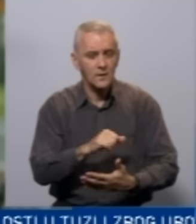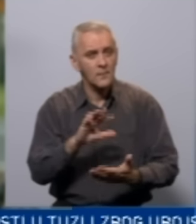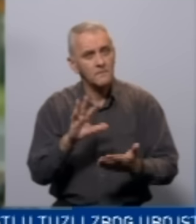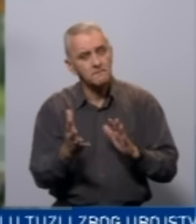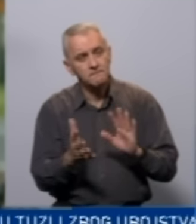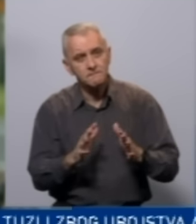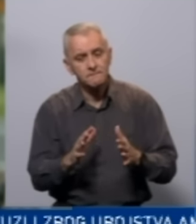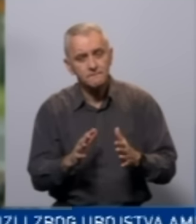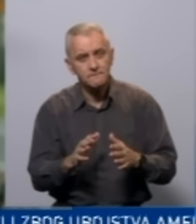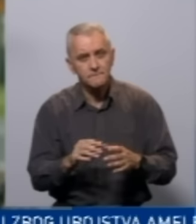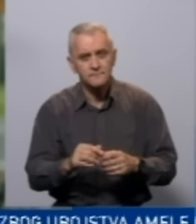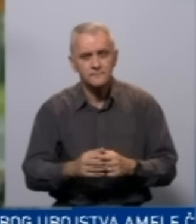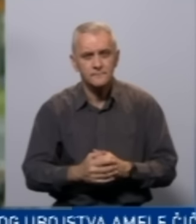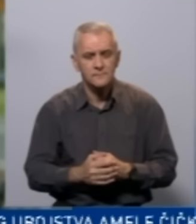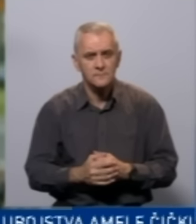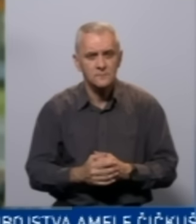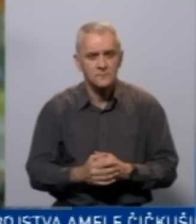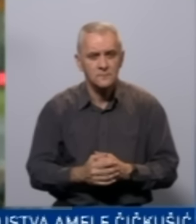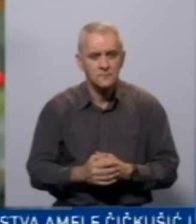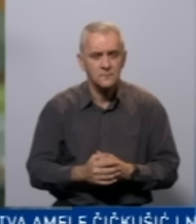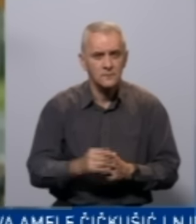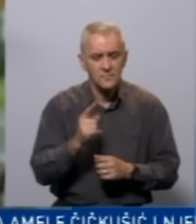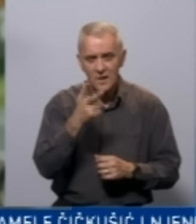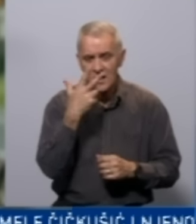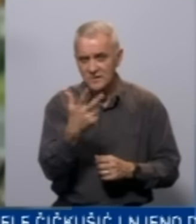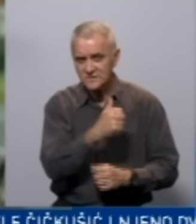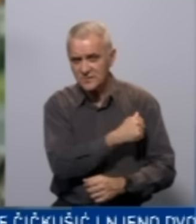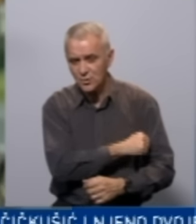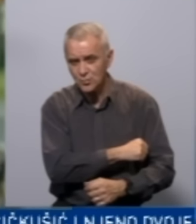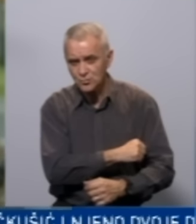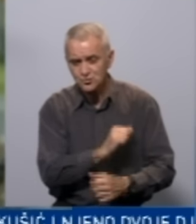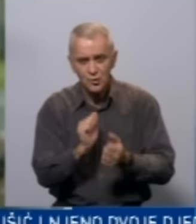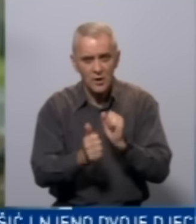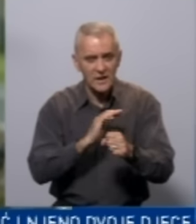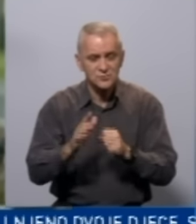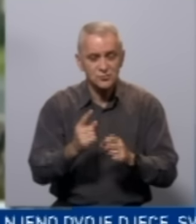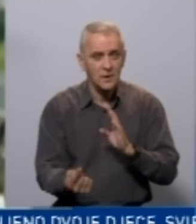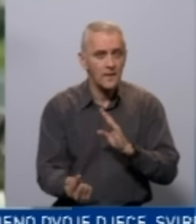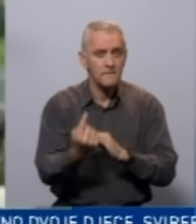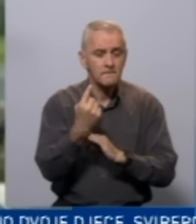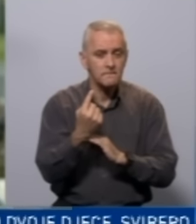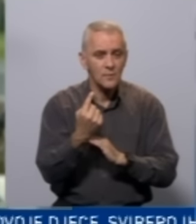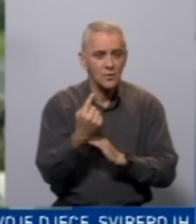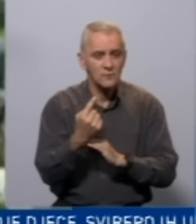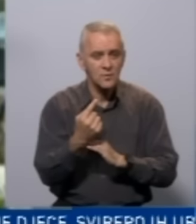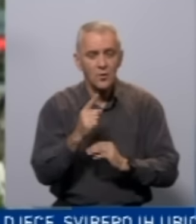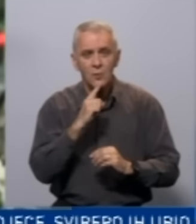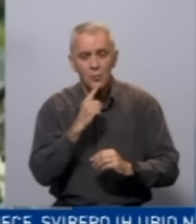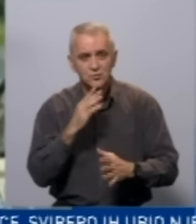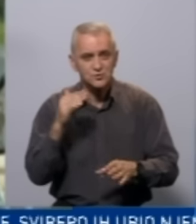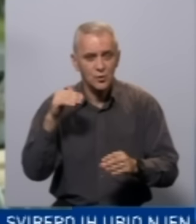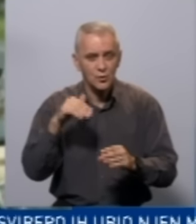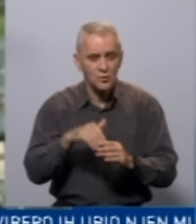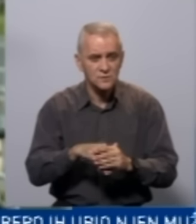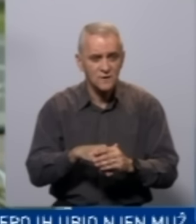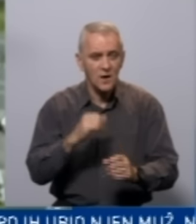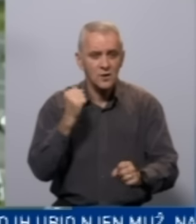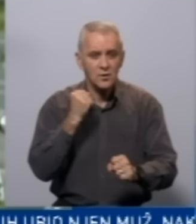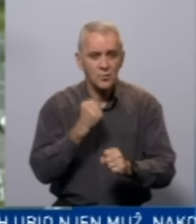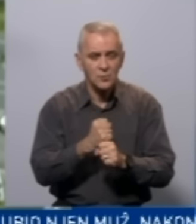nekako na 30. godišnjicu genocida ipak desi, da se pojavi neki Willy Brandt koji će zapravo evo